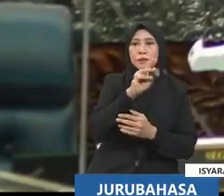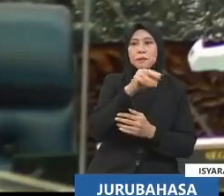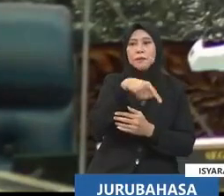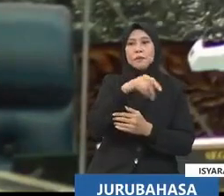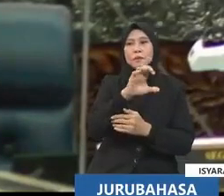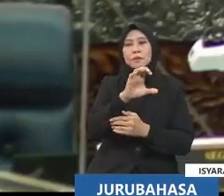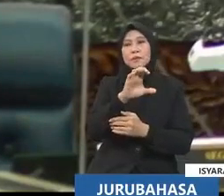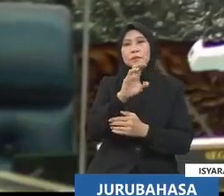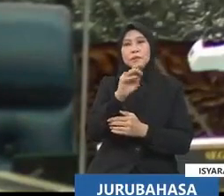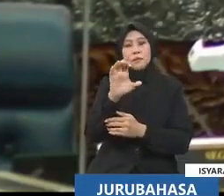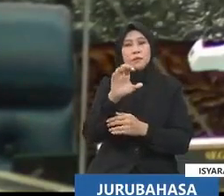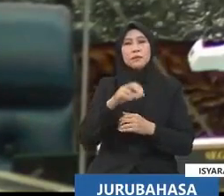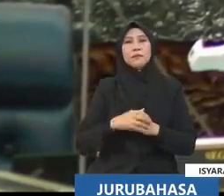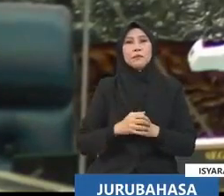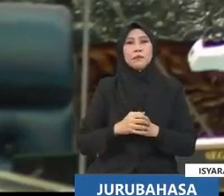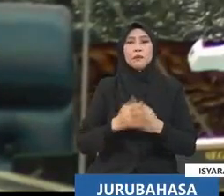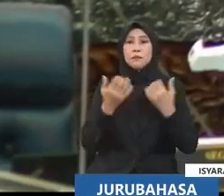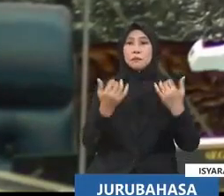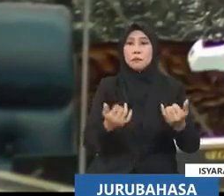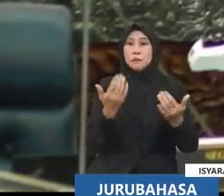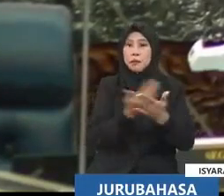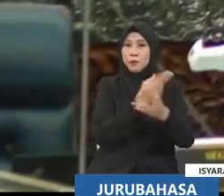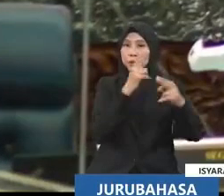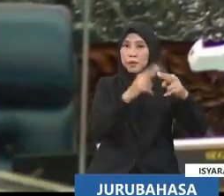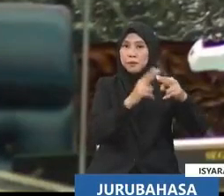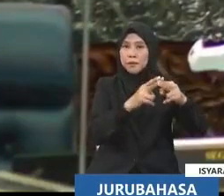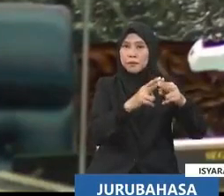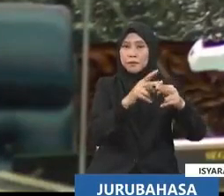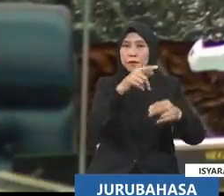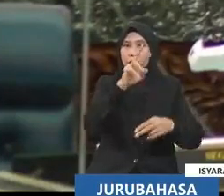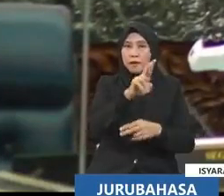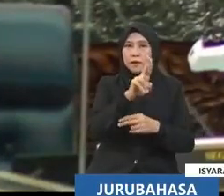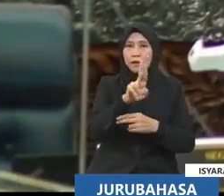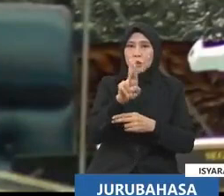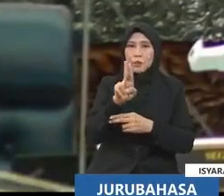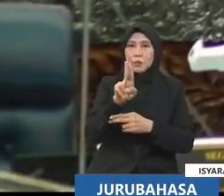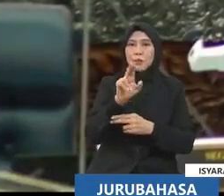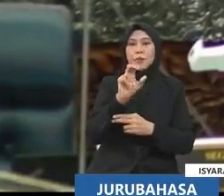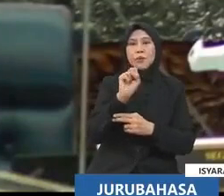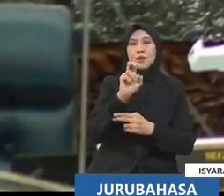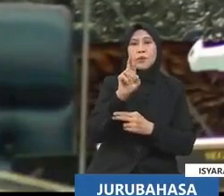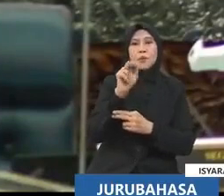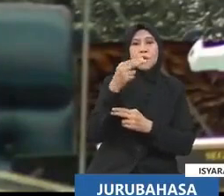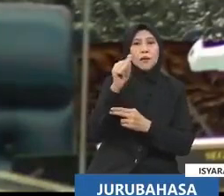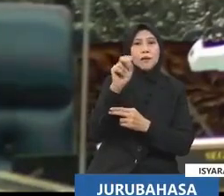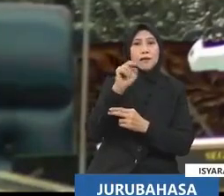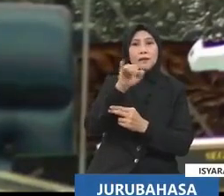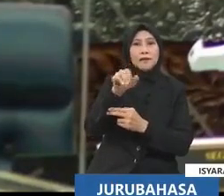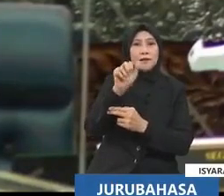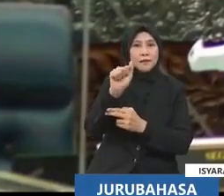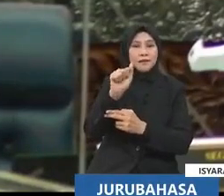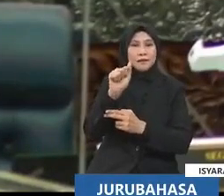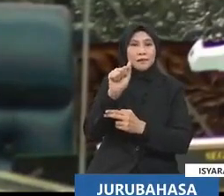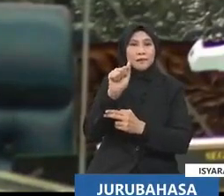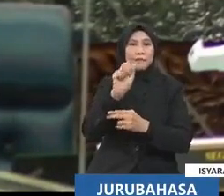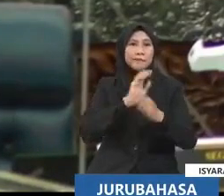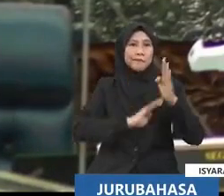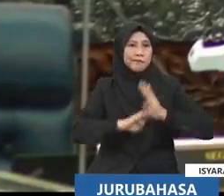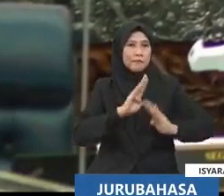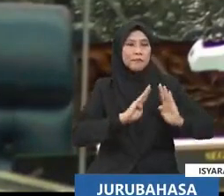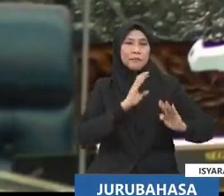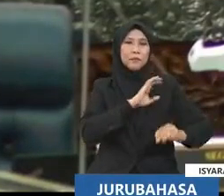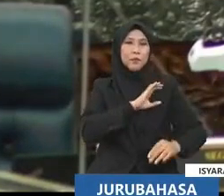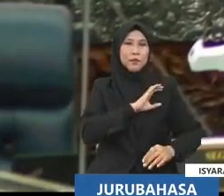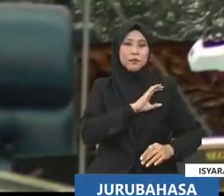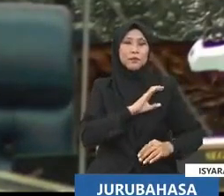IPCMC. RUU yang baru ini dinamakan semula sebagai RUU Suranja Bebas Tata Kelakuan Polis atau